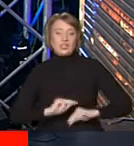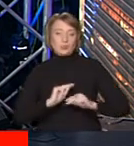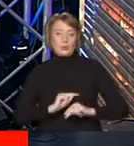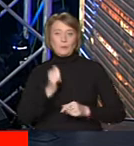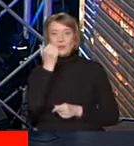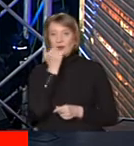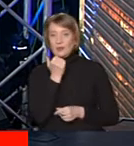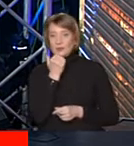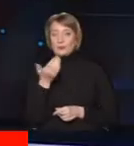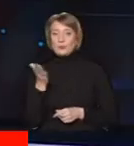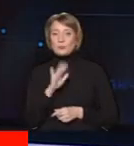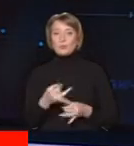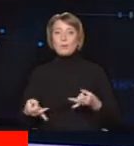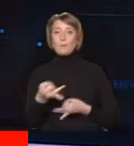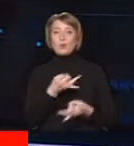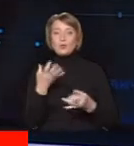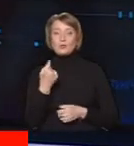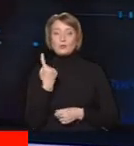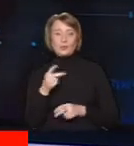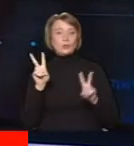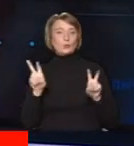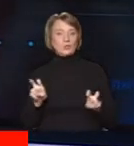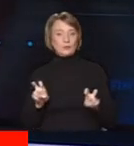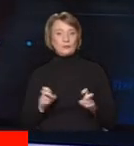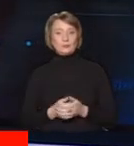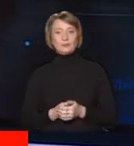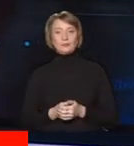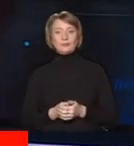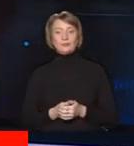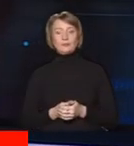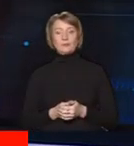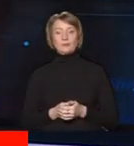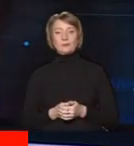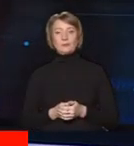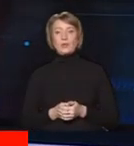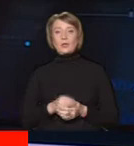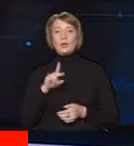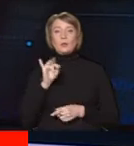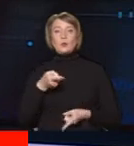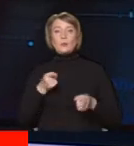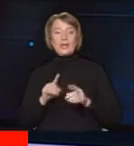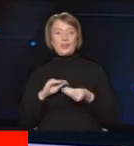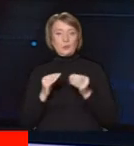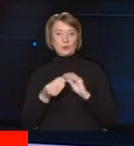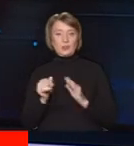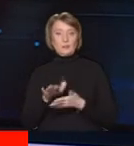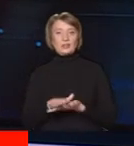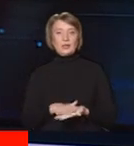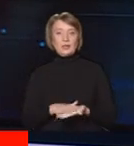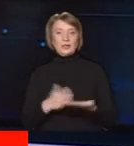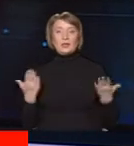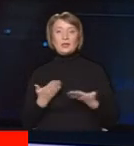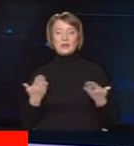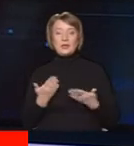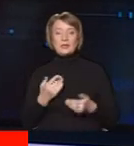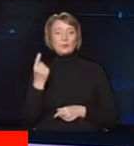зараз давайте поговоримо ще на одну тему, перед тим, як перейти до вашого питання. Про реальні проблеми далі хочу, з якими